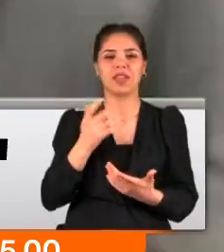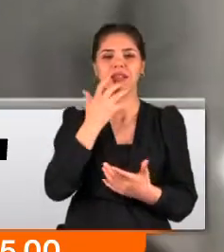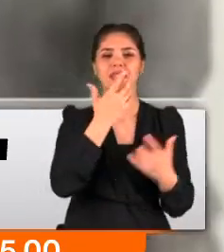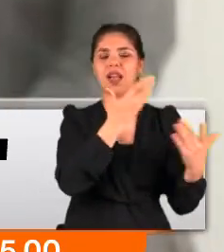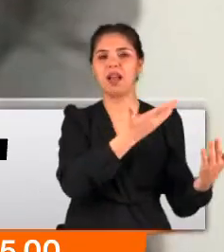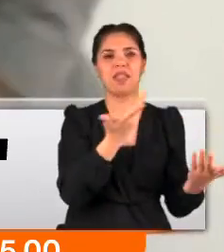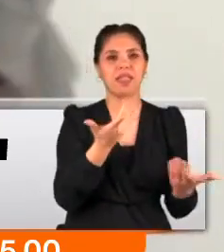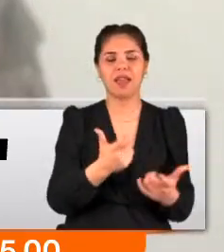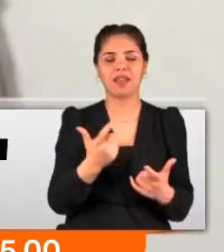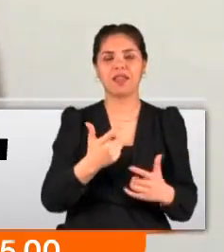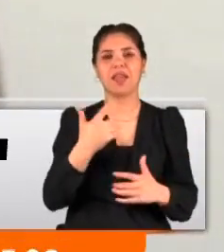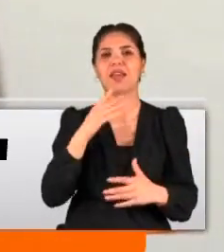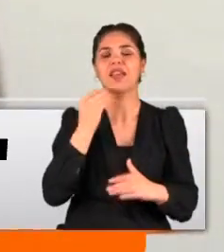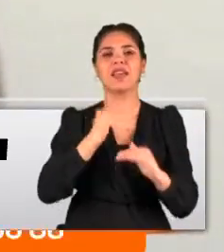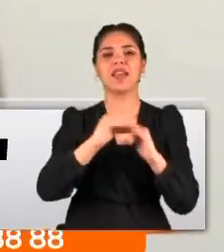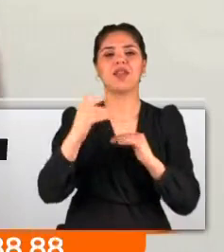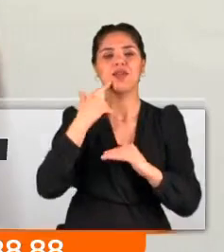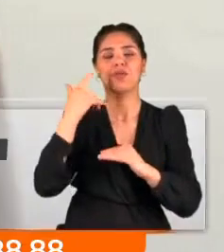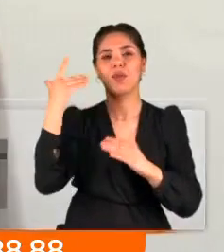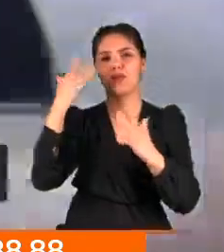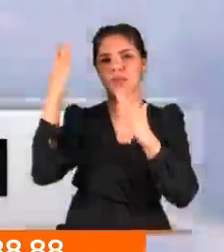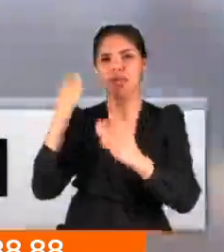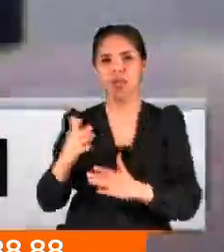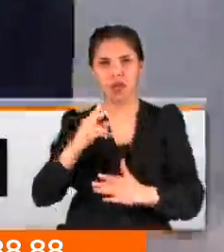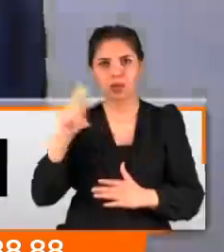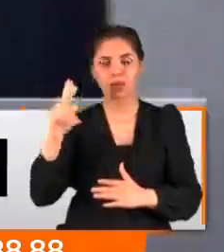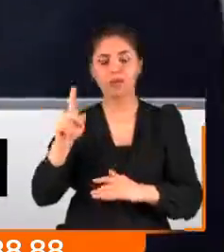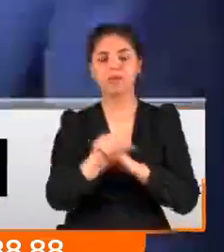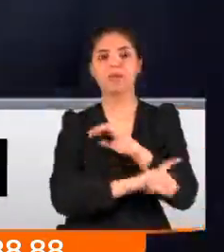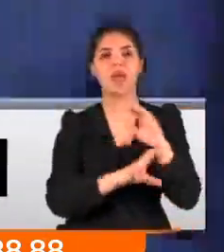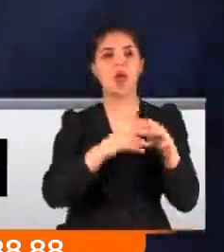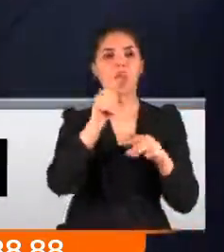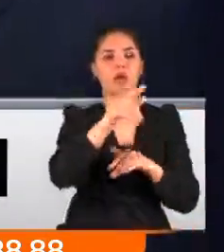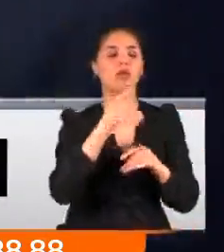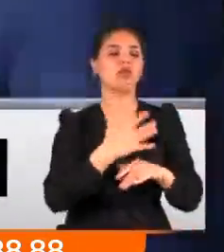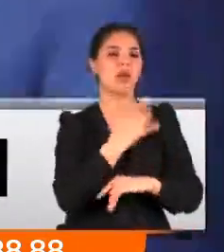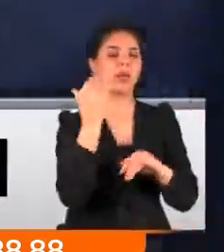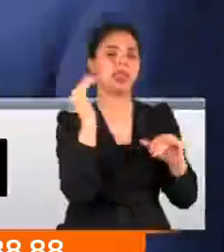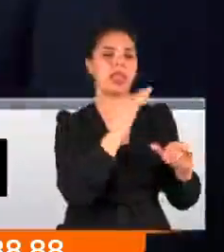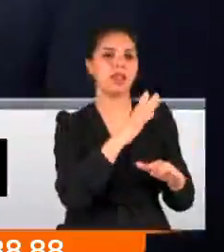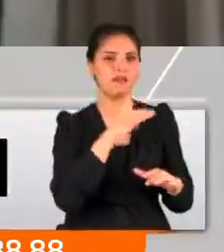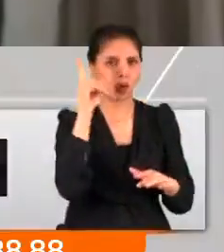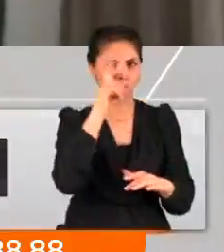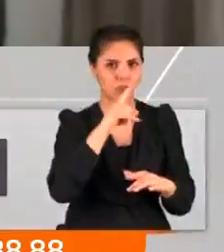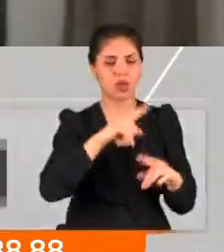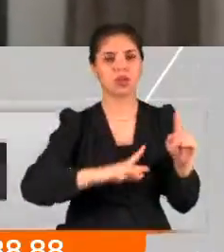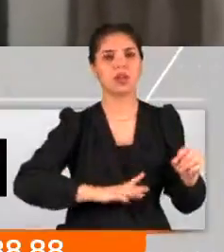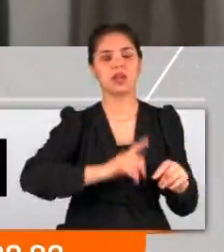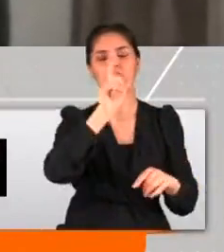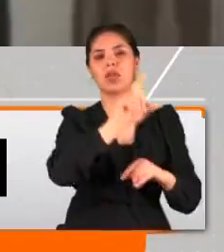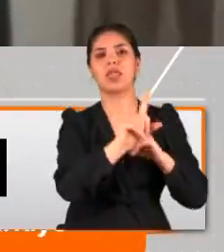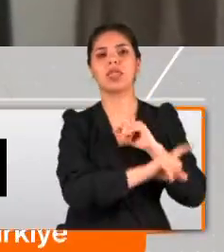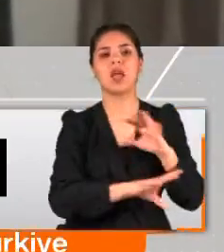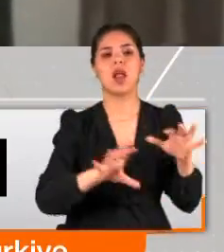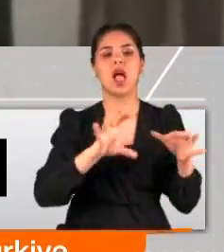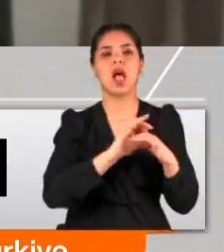nire? Gençler Erdoğan'a terör örgütünün CHP'ye verdiği desteği, bunun karşılığında Kemal Kılıçdaroğlu'nun da terörle